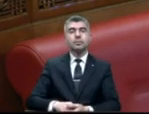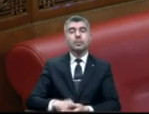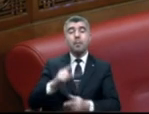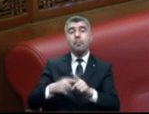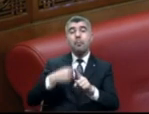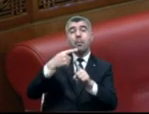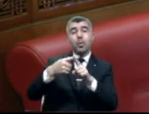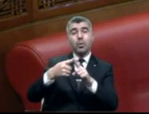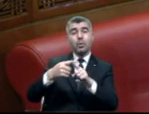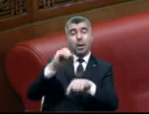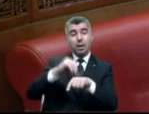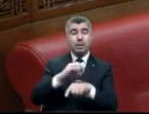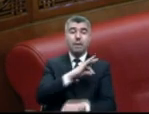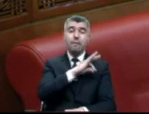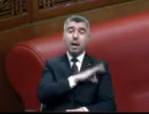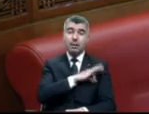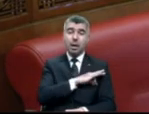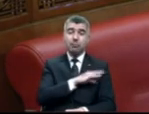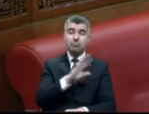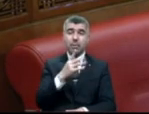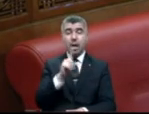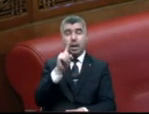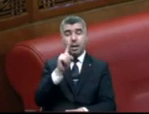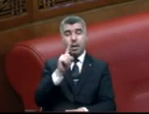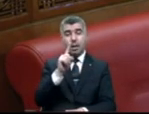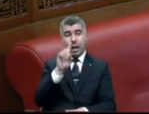هذا إضافة إلى استفادة